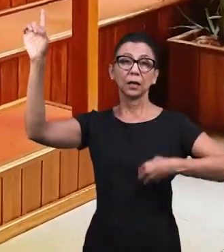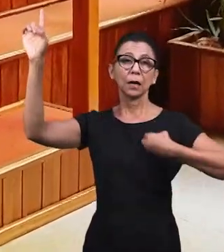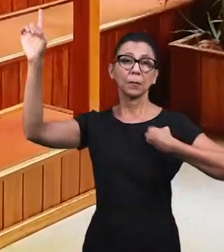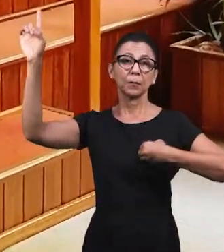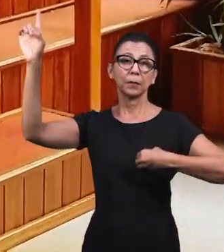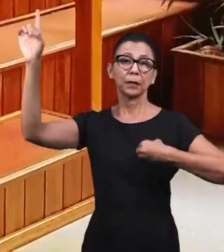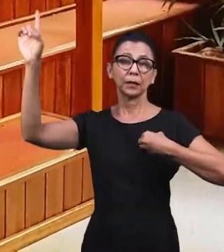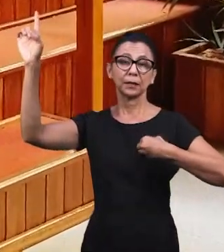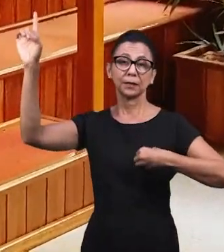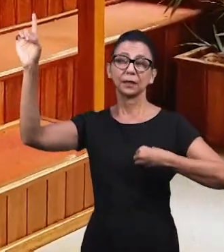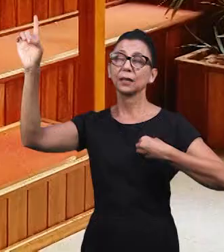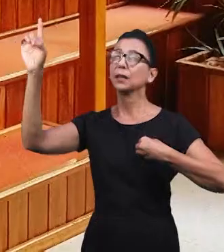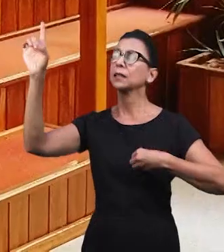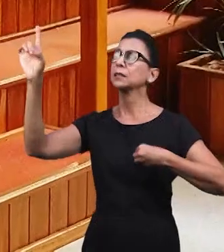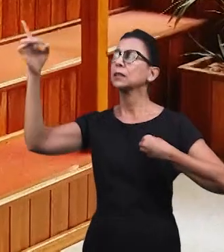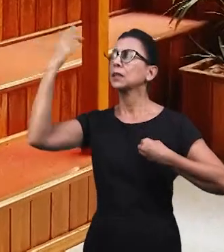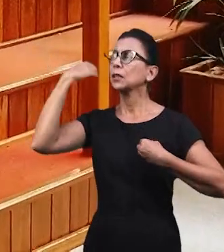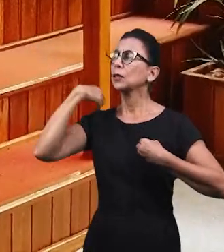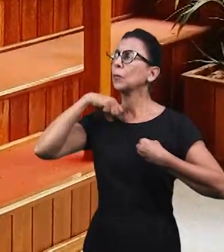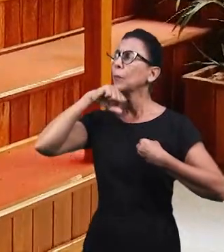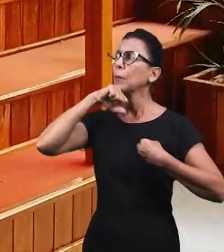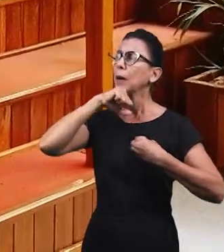Бог находится в храме.